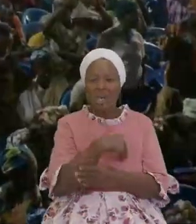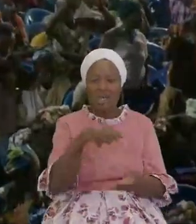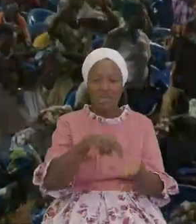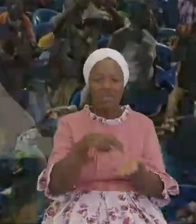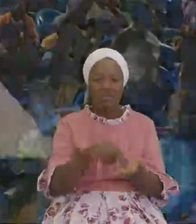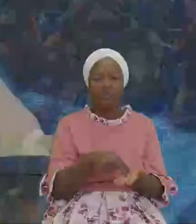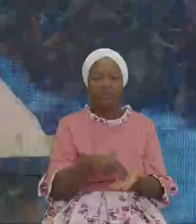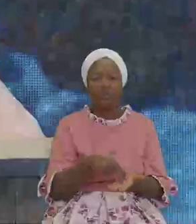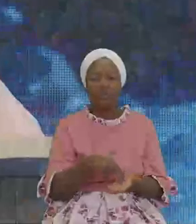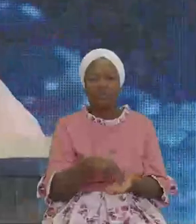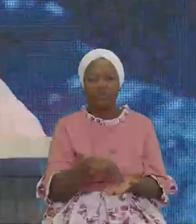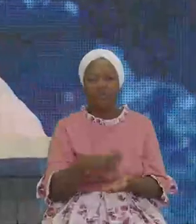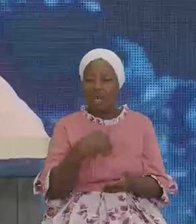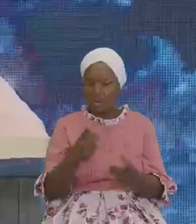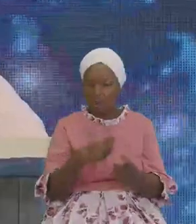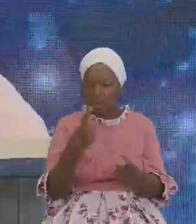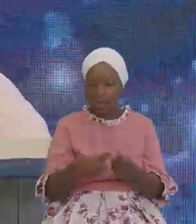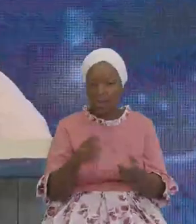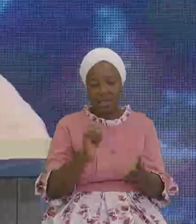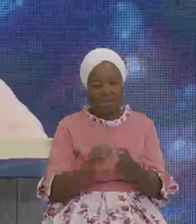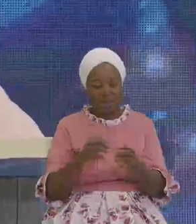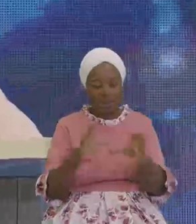Lève simplement la main et mets-toi debout.